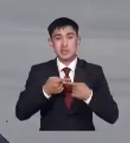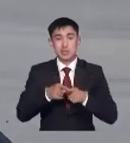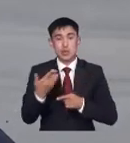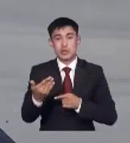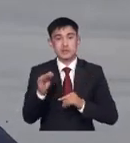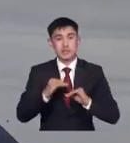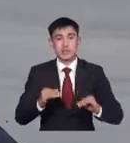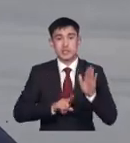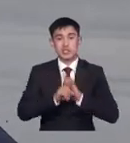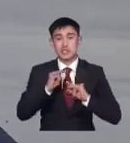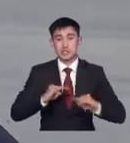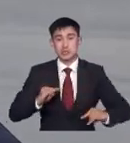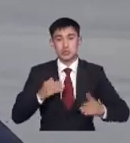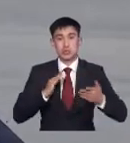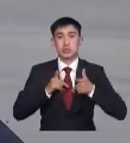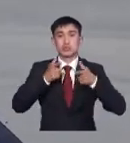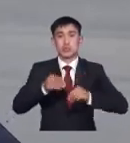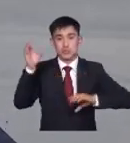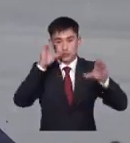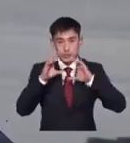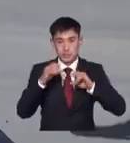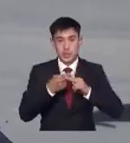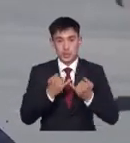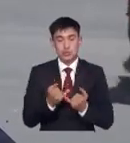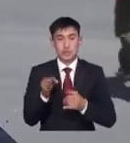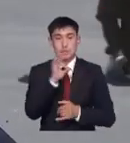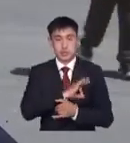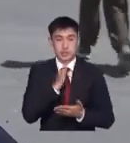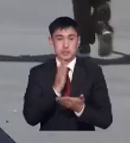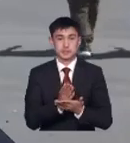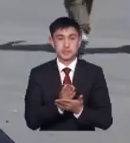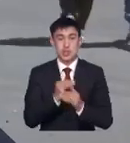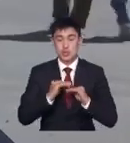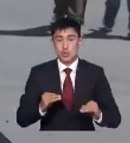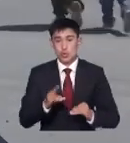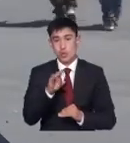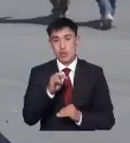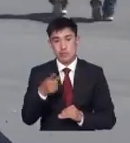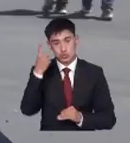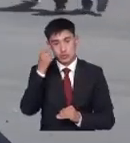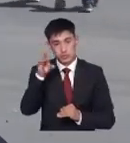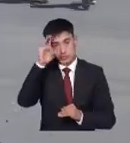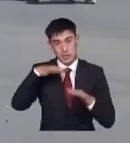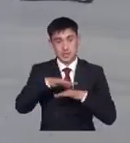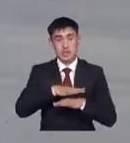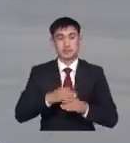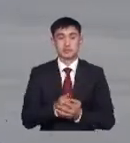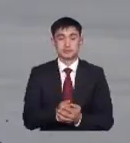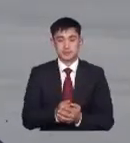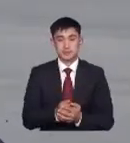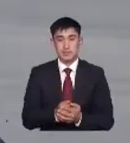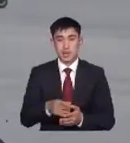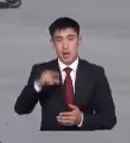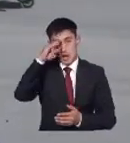детей, начиная с детских садов и до поступления в вузы. Это уже приносит результаты. Школьники Кунаева узнаваемы в стране и за ее пределами.